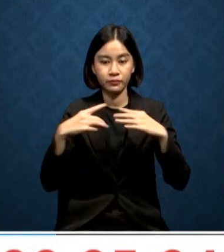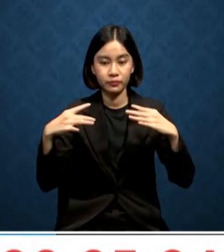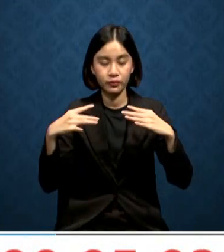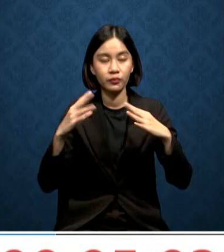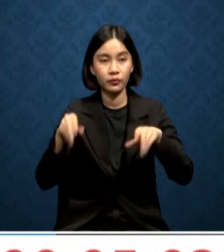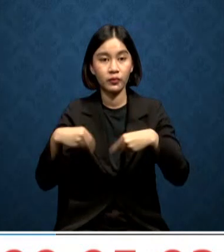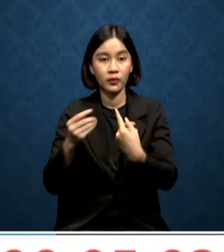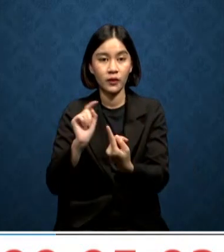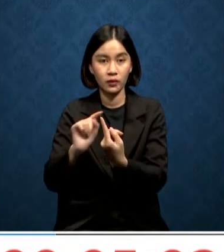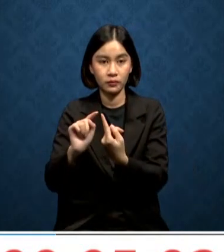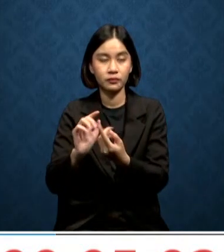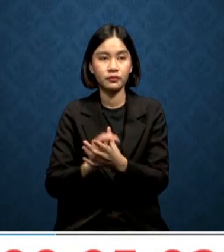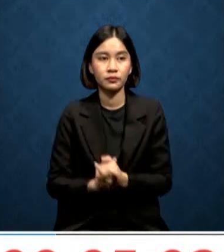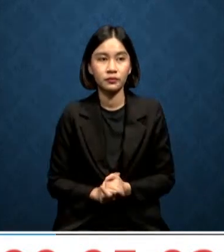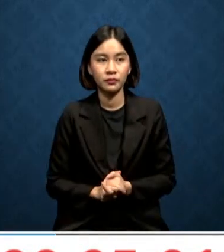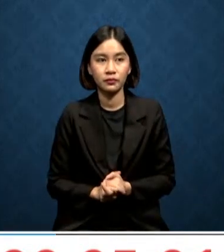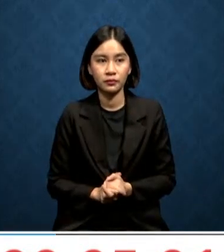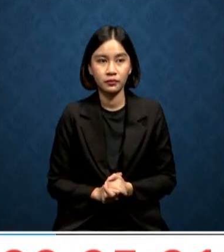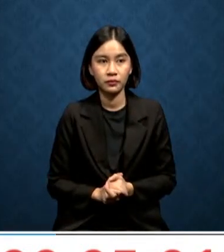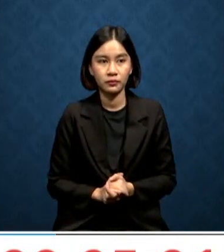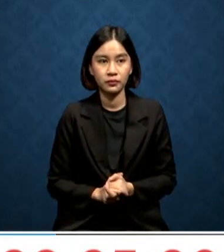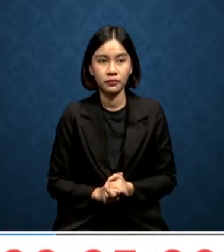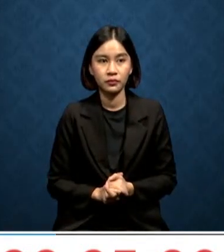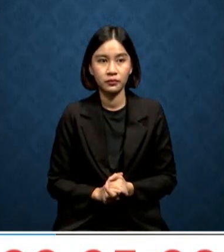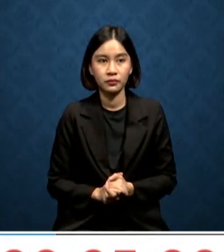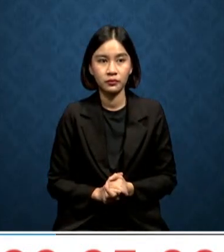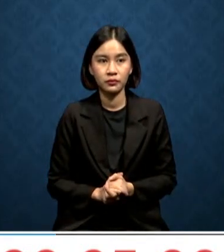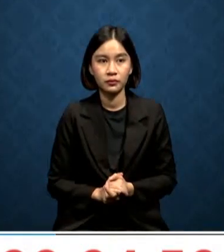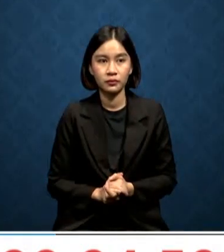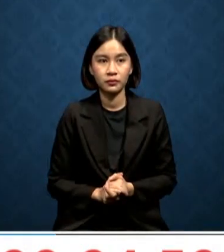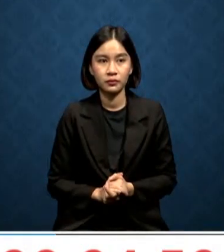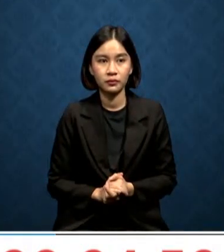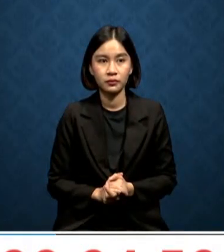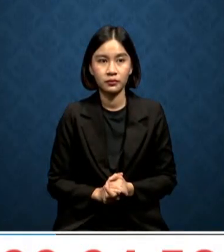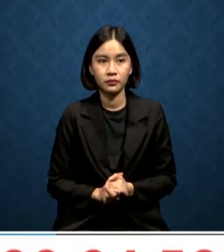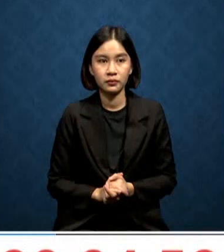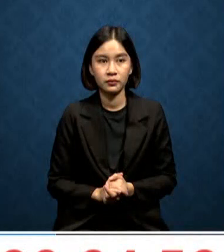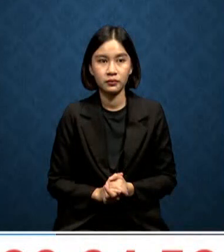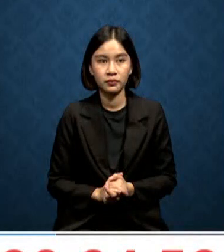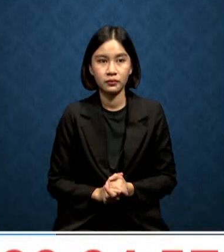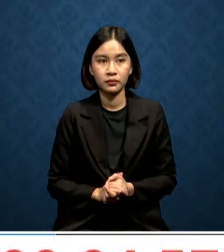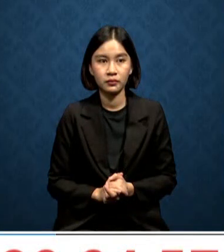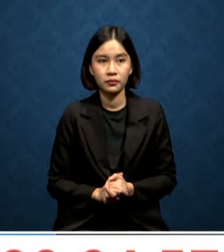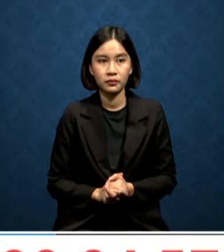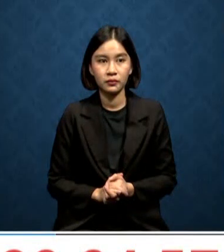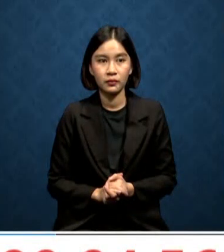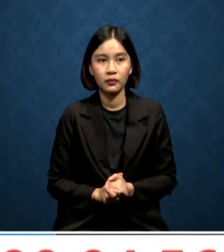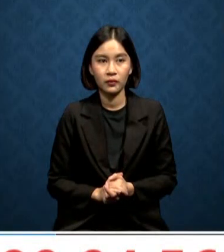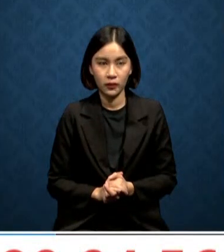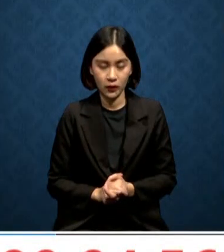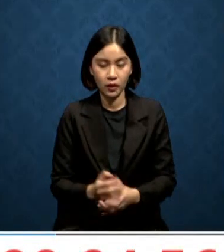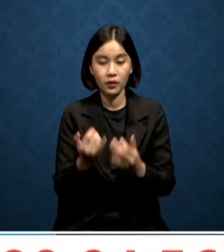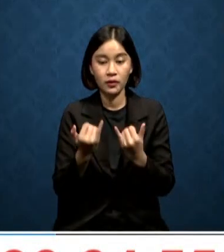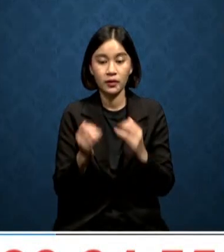ไว้เพราะฉะนั้นในเรื่องนี้เป็นเรื่องที่สำคัญ